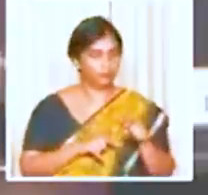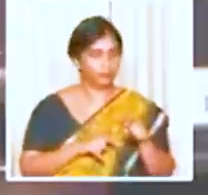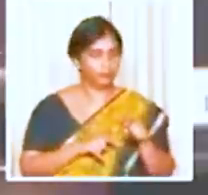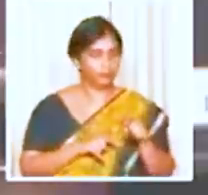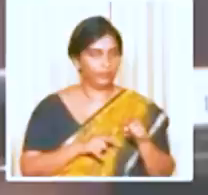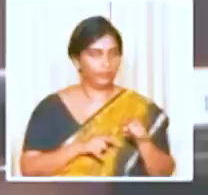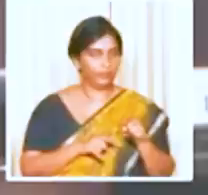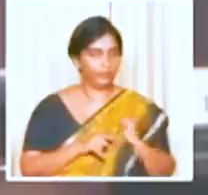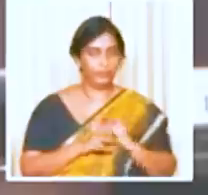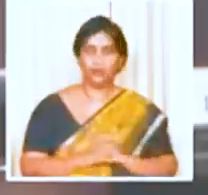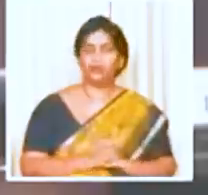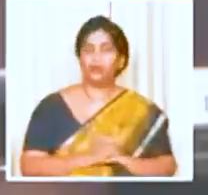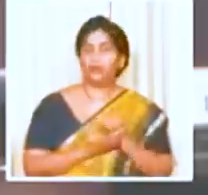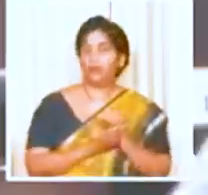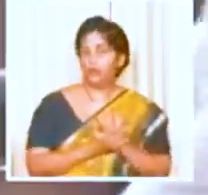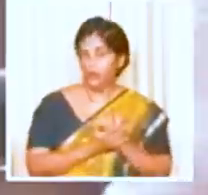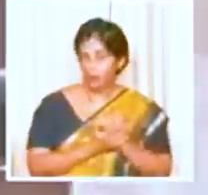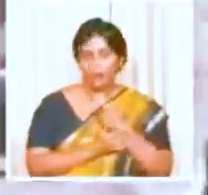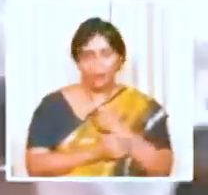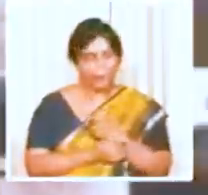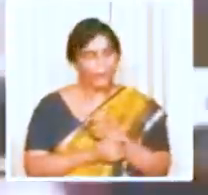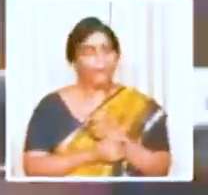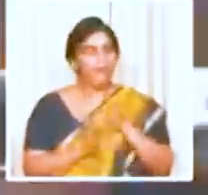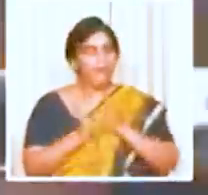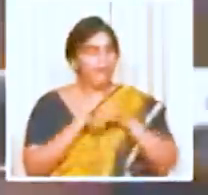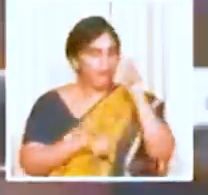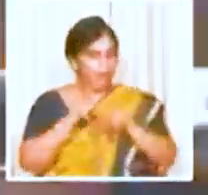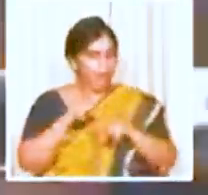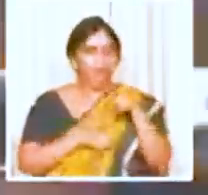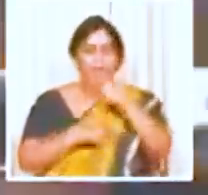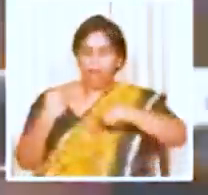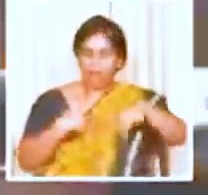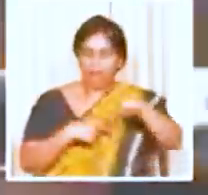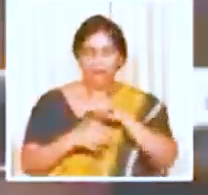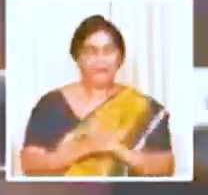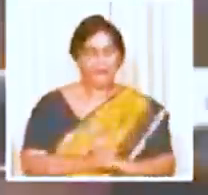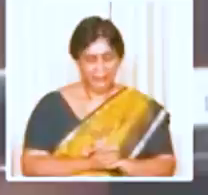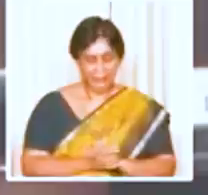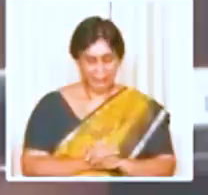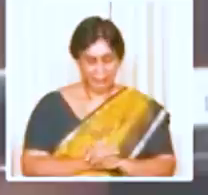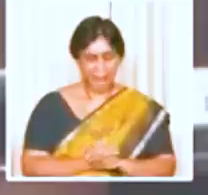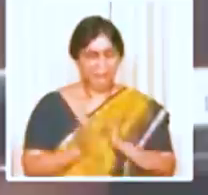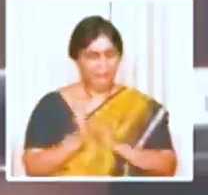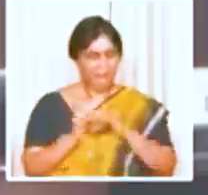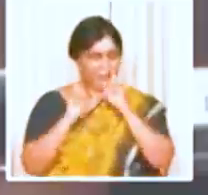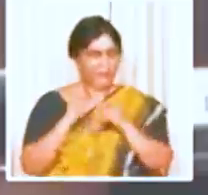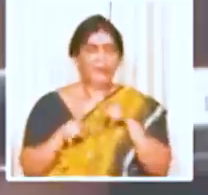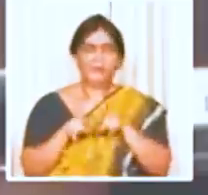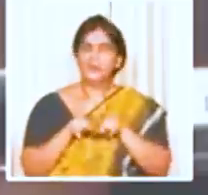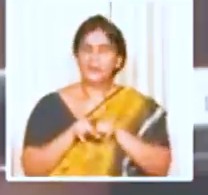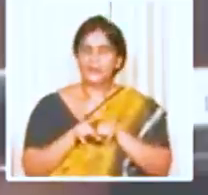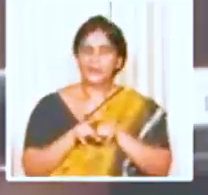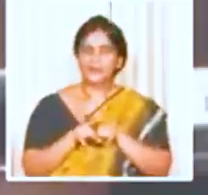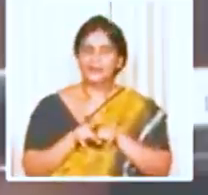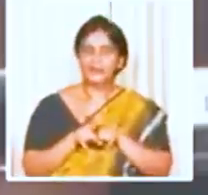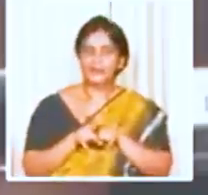கட்சியினுடைய பாராளுமன்ற உறுப்பினரை வைத்து நிறைவேற்றக்கூடிய அளவு இருக்கென்று சொன்னால் ஏன் தமிழருடைய பிரச்சனையும் கூட இவ்வளவு வேகமாக அவரால் செய்ய முடியாது? அவர் உண்மையிலே